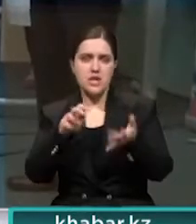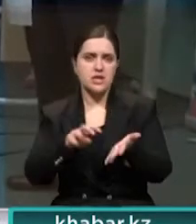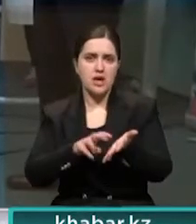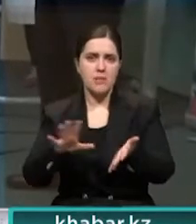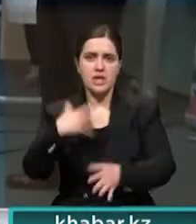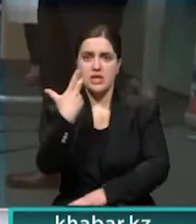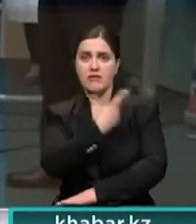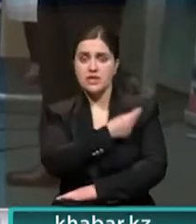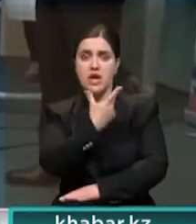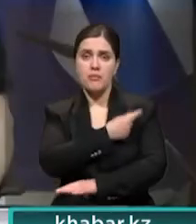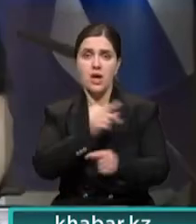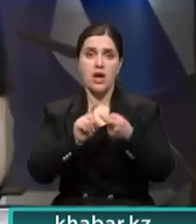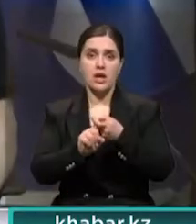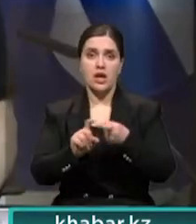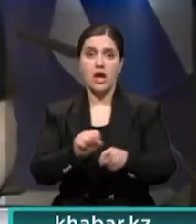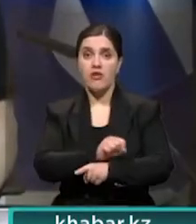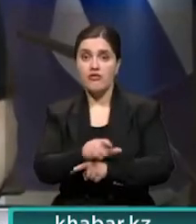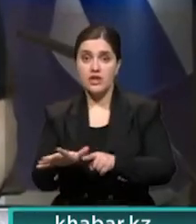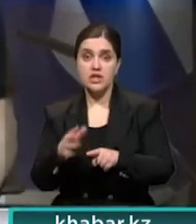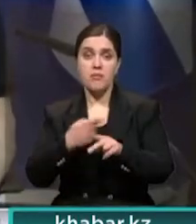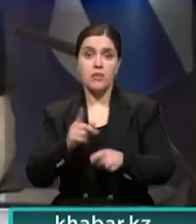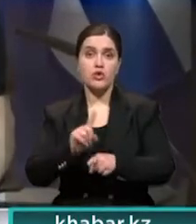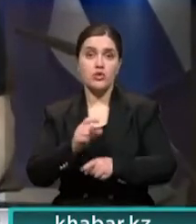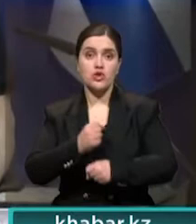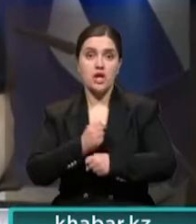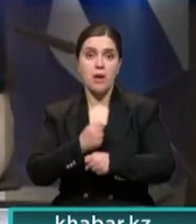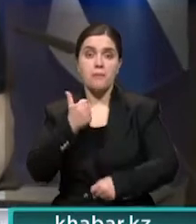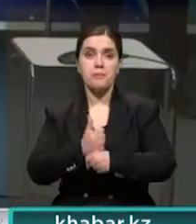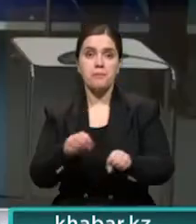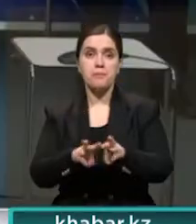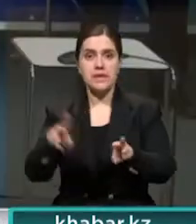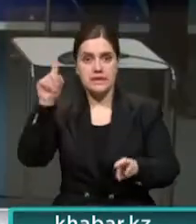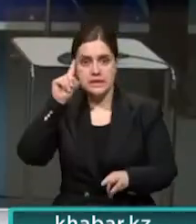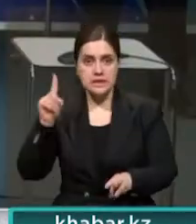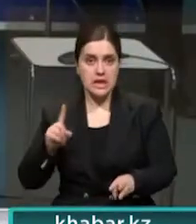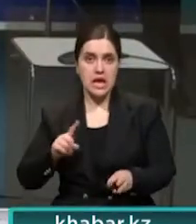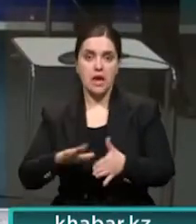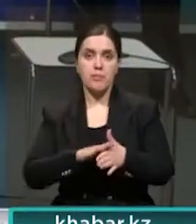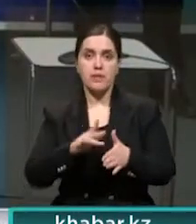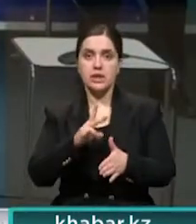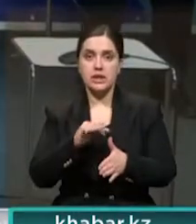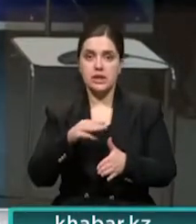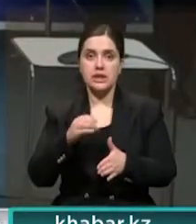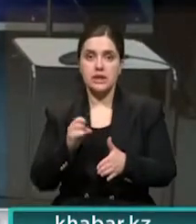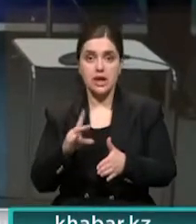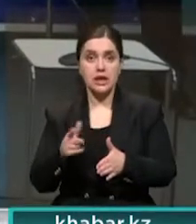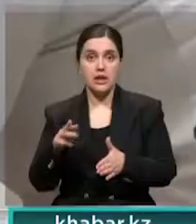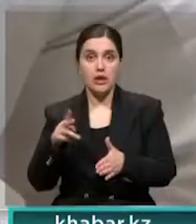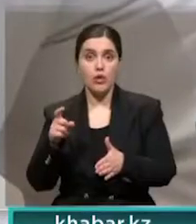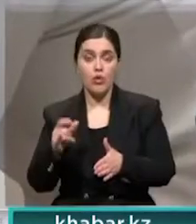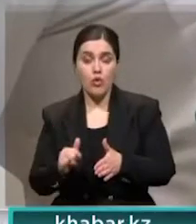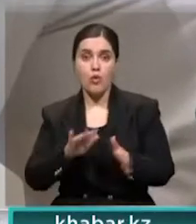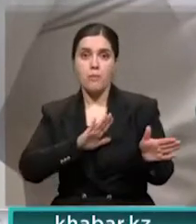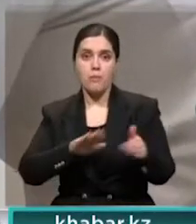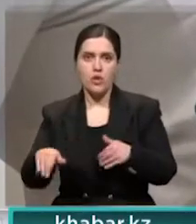бояться вакцины. Прививку от коронавируса публично сделал и премьер-министр Израиля Бенямин Нетаньяху. Его примеру после